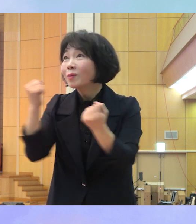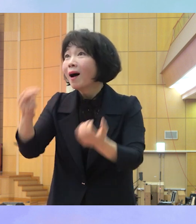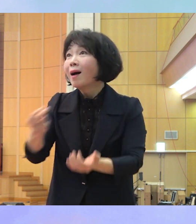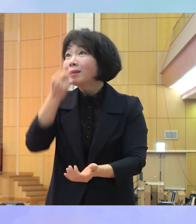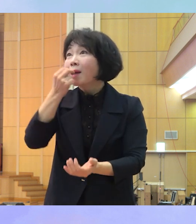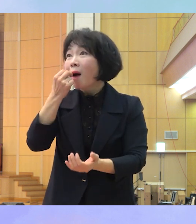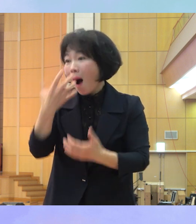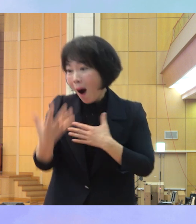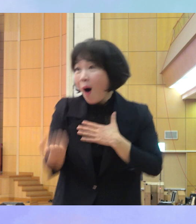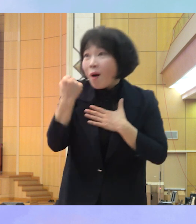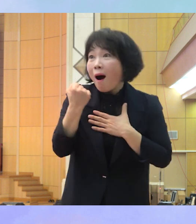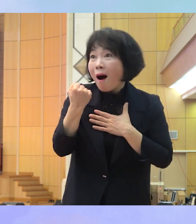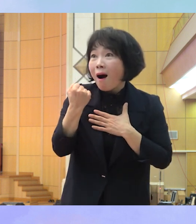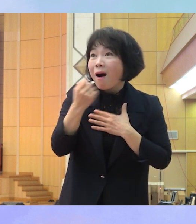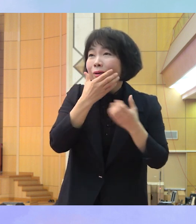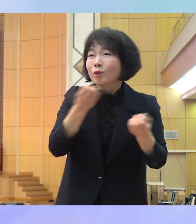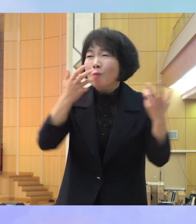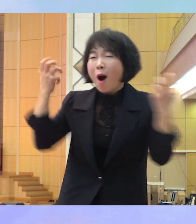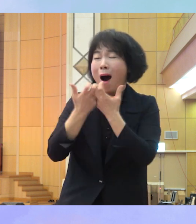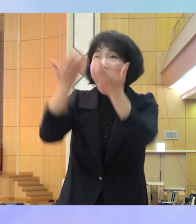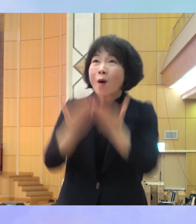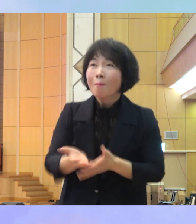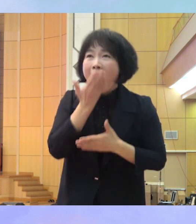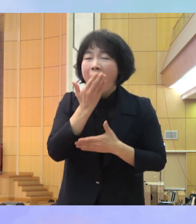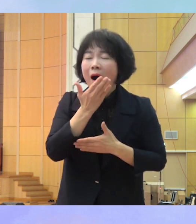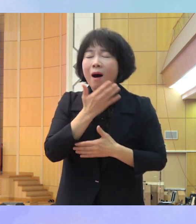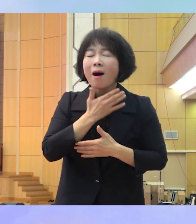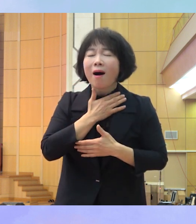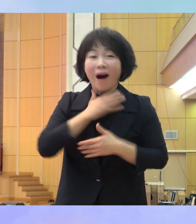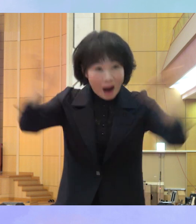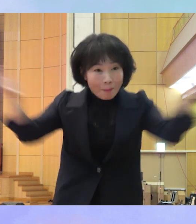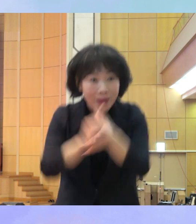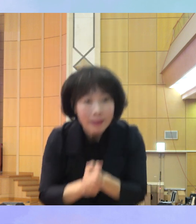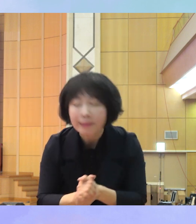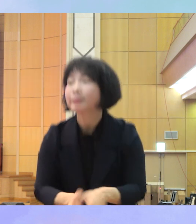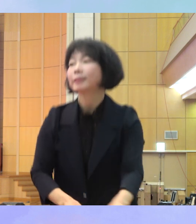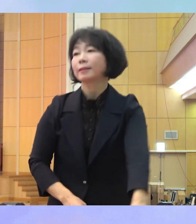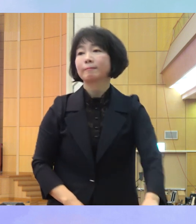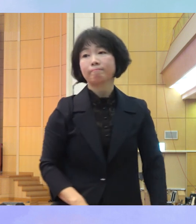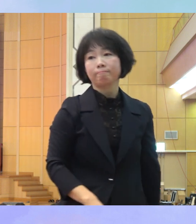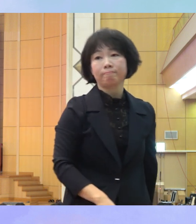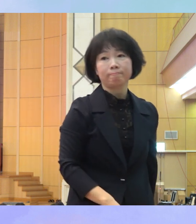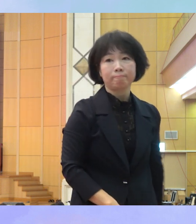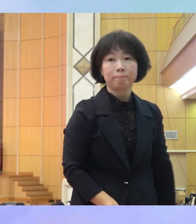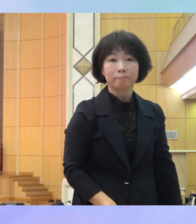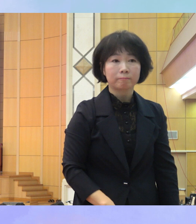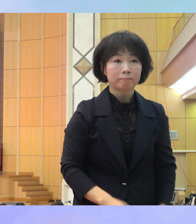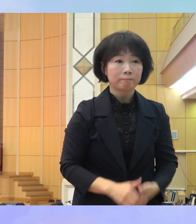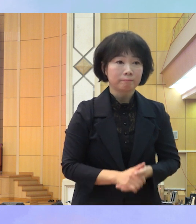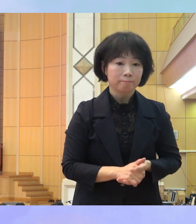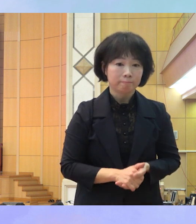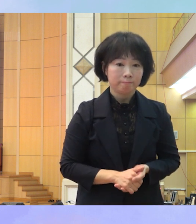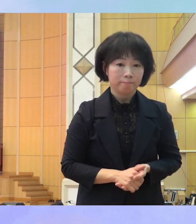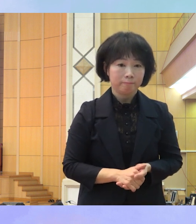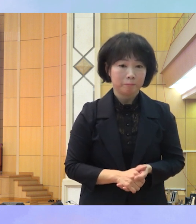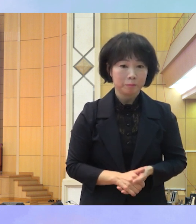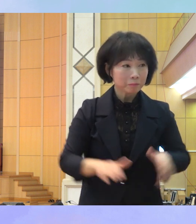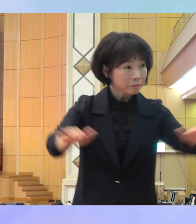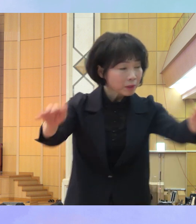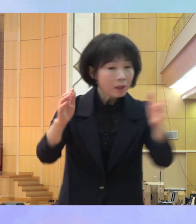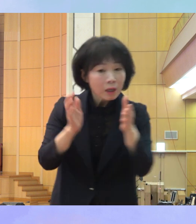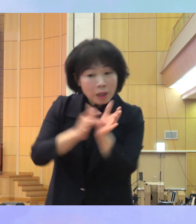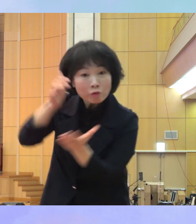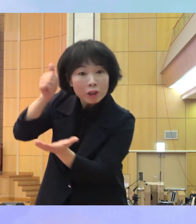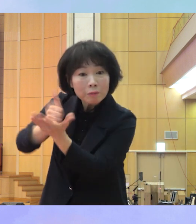생명을 얻게 하고 풍성히 얻게 하고 축복받게 하는 것입니다. 할렐루야. 그러기 위해서 성찬식을 하는 거예요. 주님이